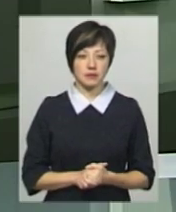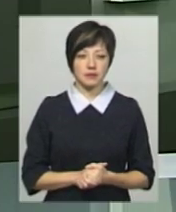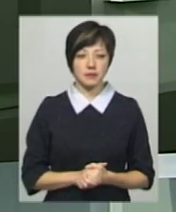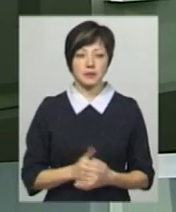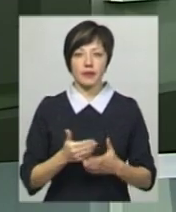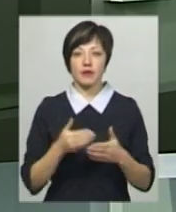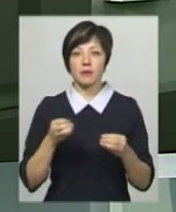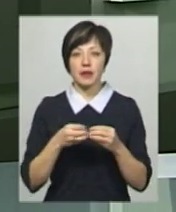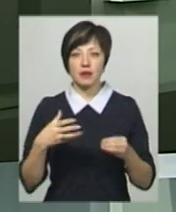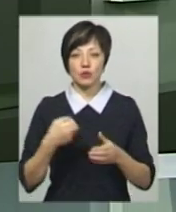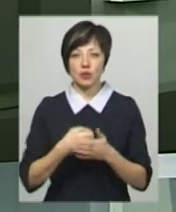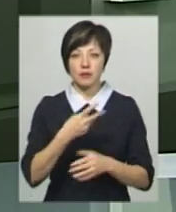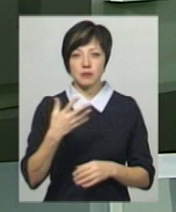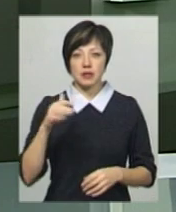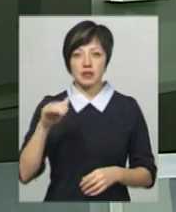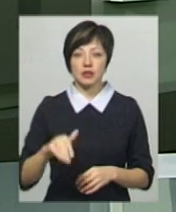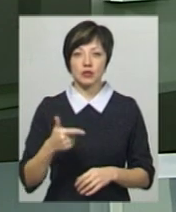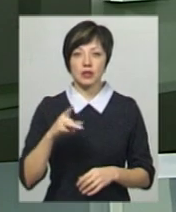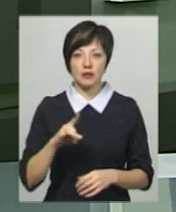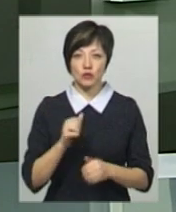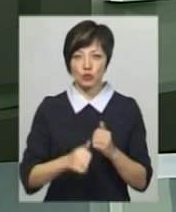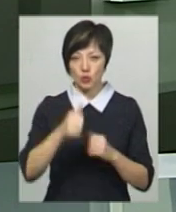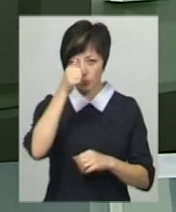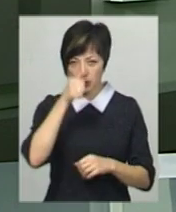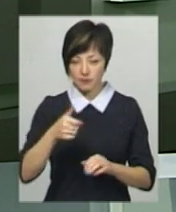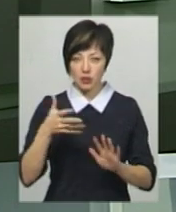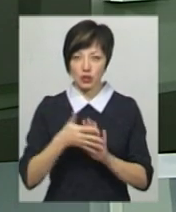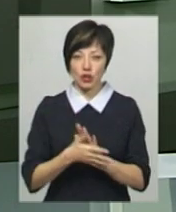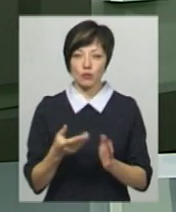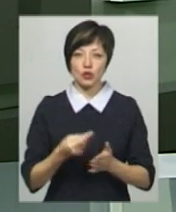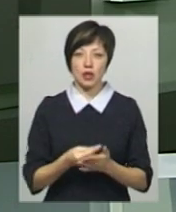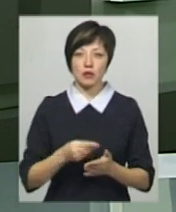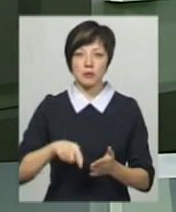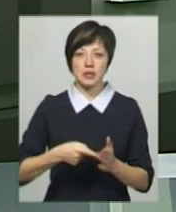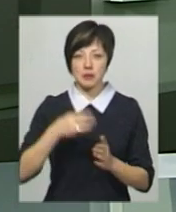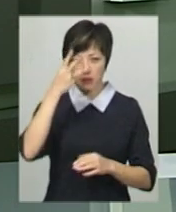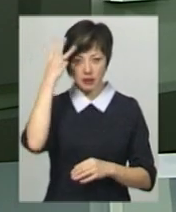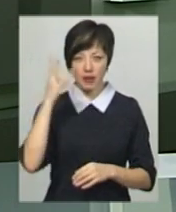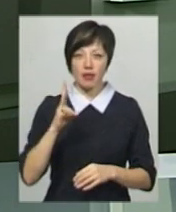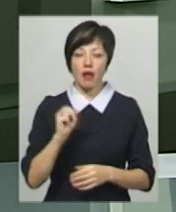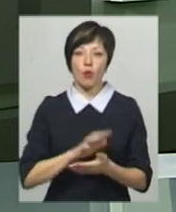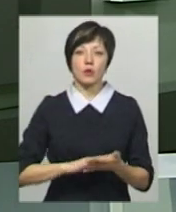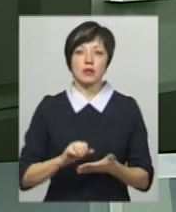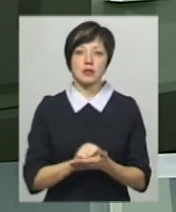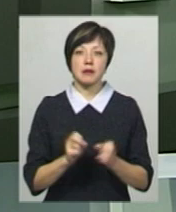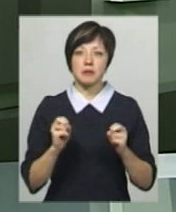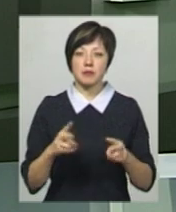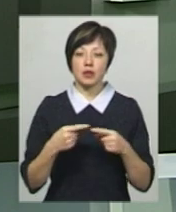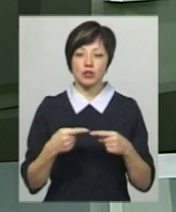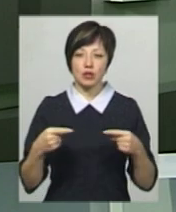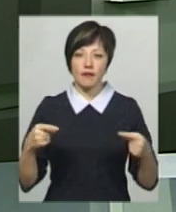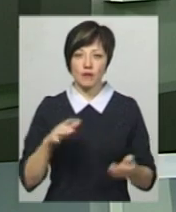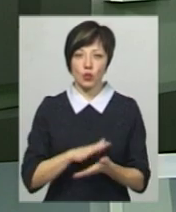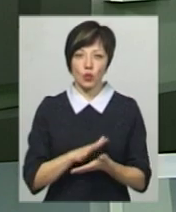Від 15 до 25 тисяч гривень щомісяця витрачають з бюджету Хмельницького на утилізацію небезпечних